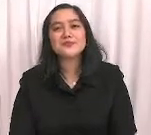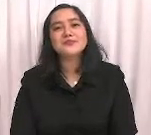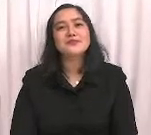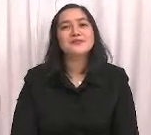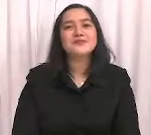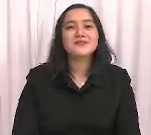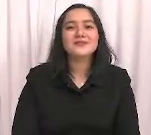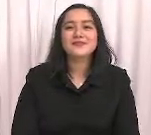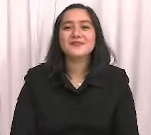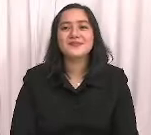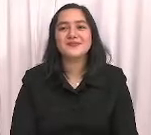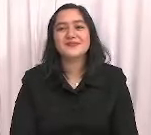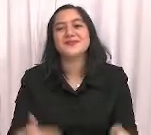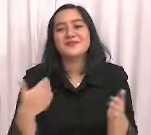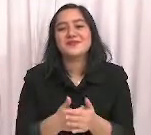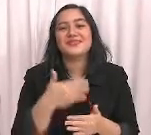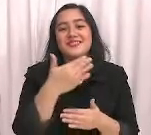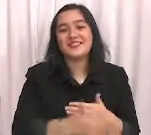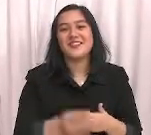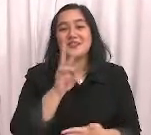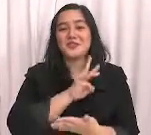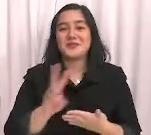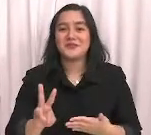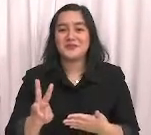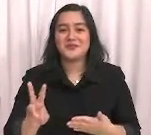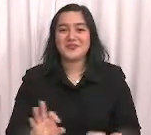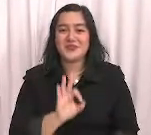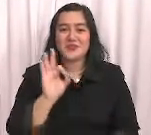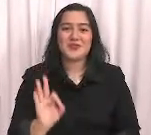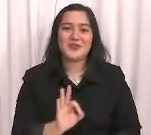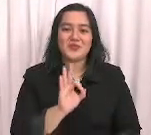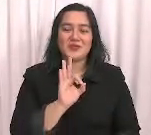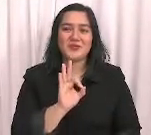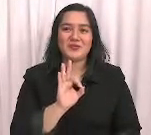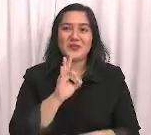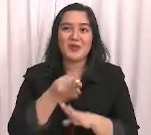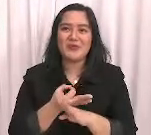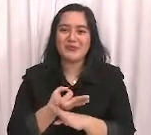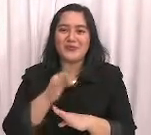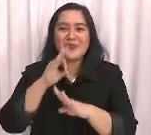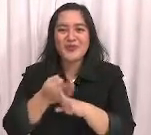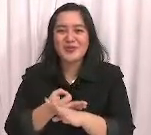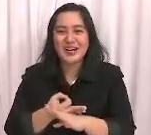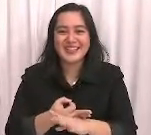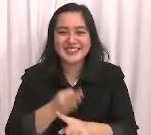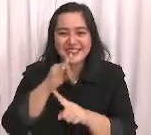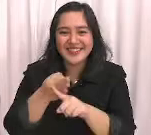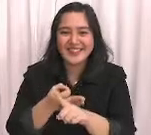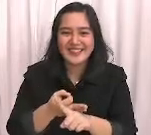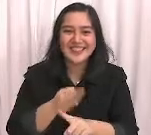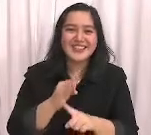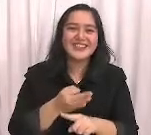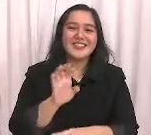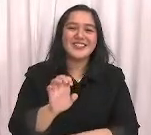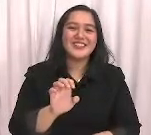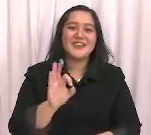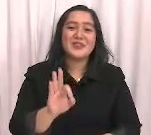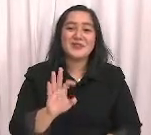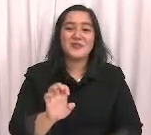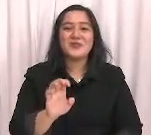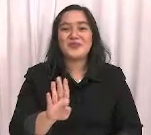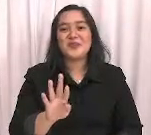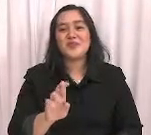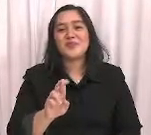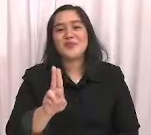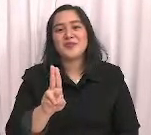Ng February na po ang next Tuesday. Thank you po. Pati ako